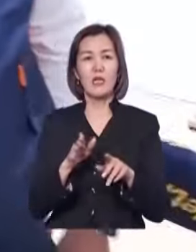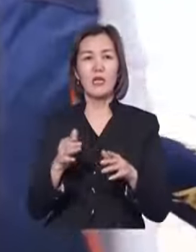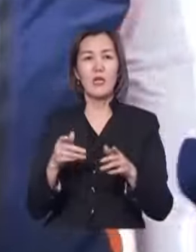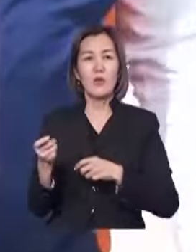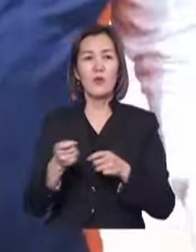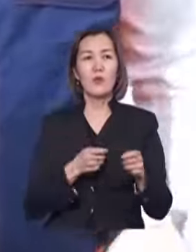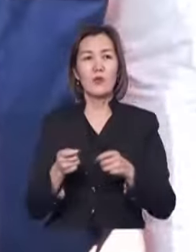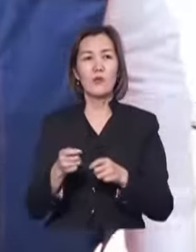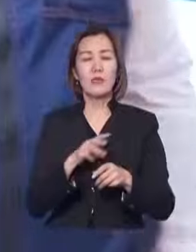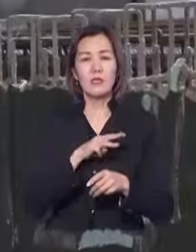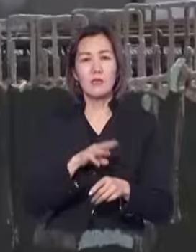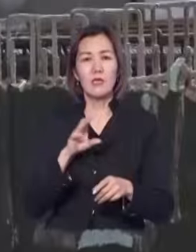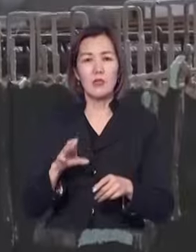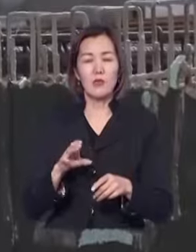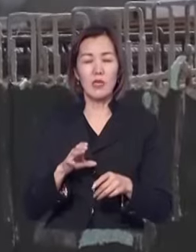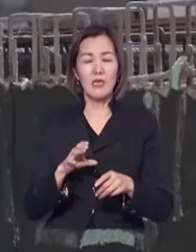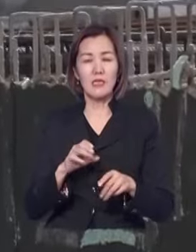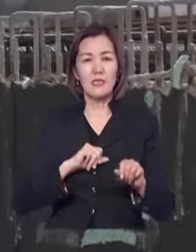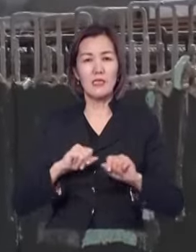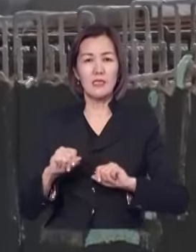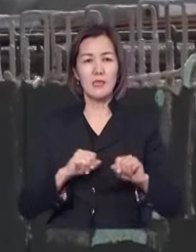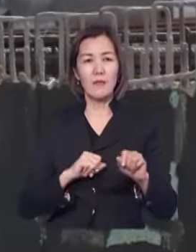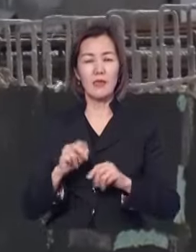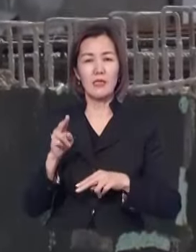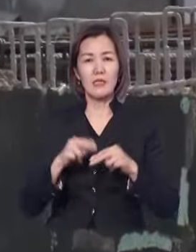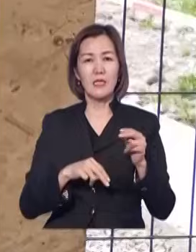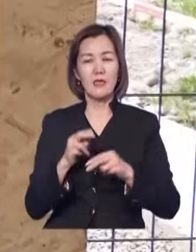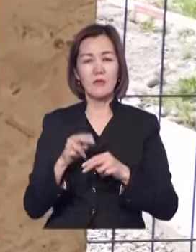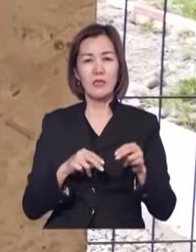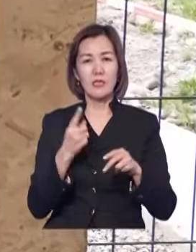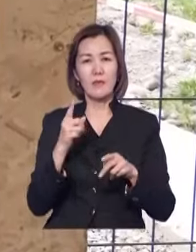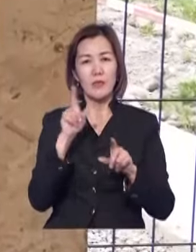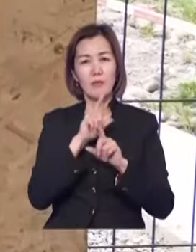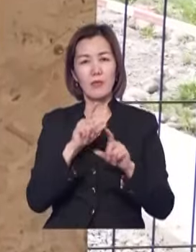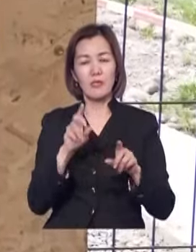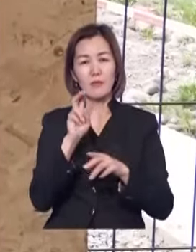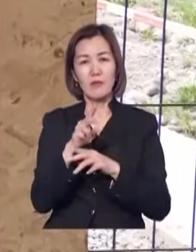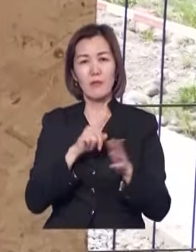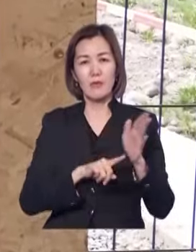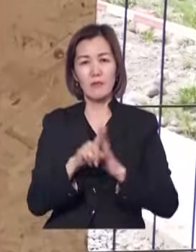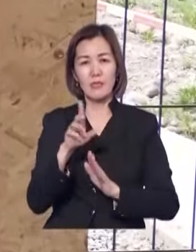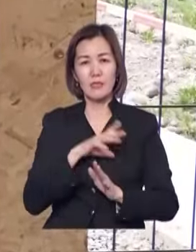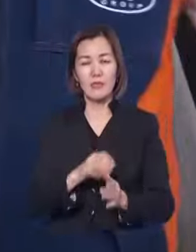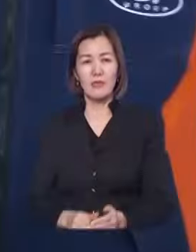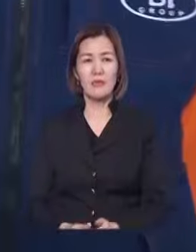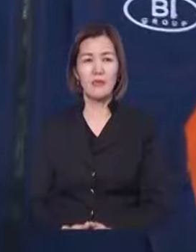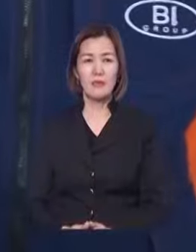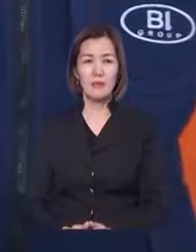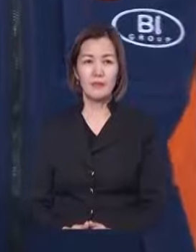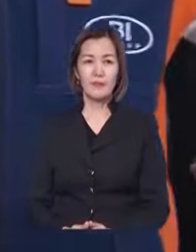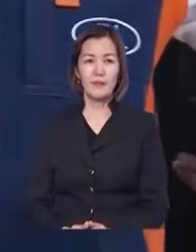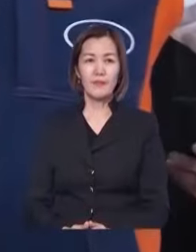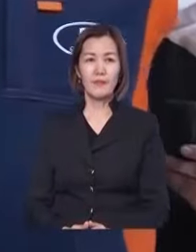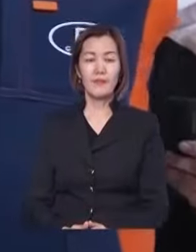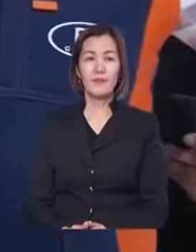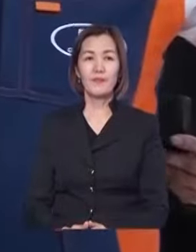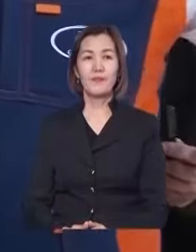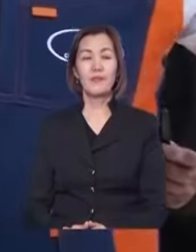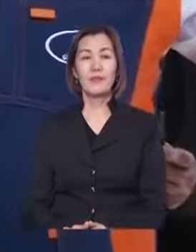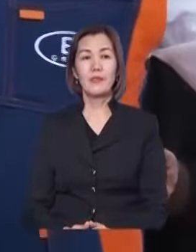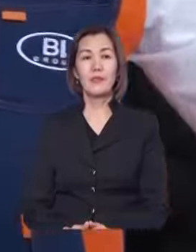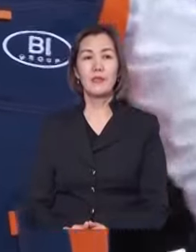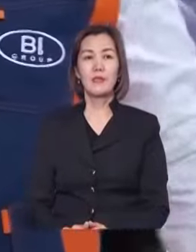басшысы Марат Сұлтанғазиев іссапарының басын салынып жатқан бір мектептің құрылыс алаңынан бастады. Сейчас активно мы ведем все блоки, 10 блоков